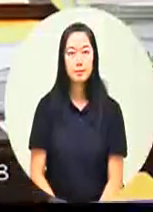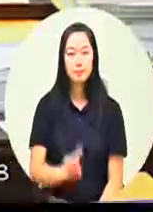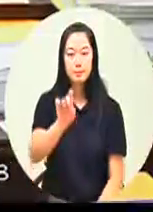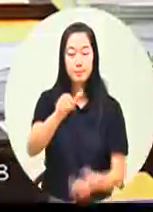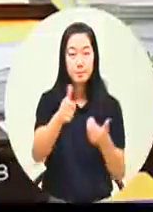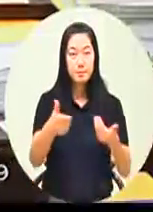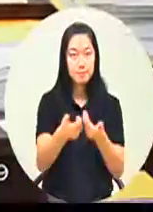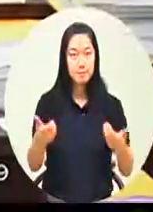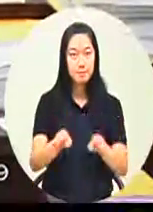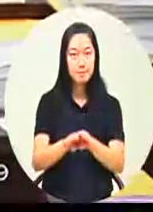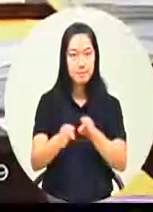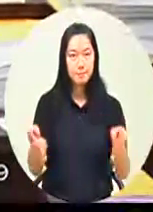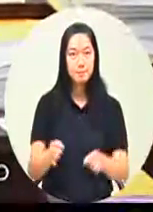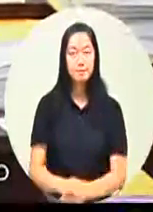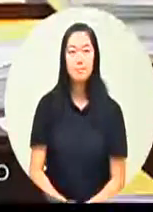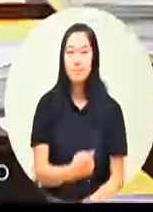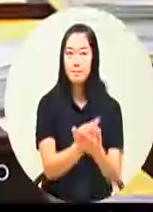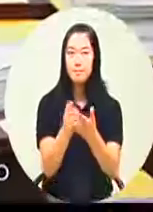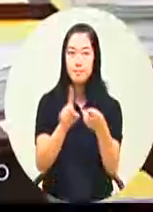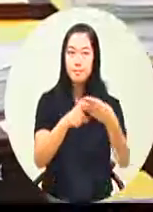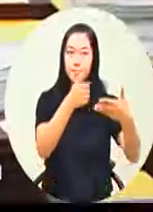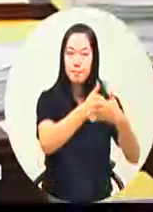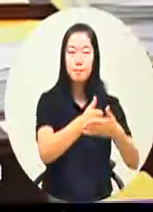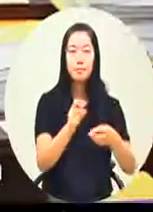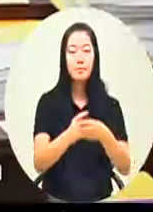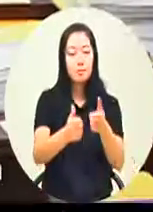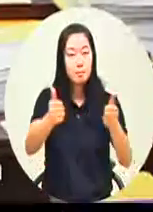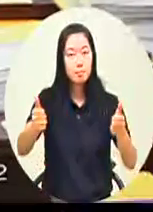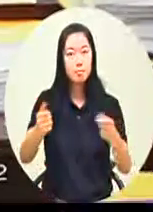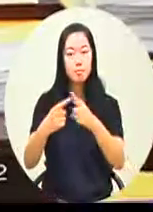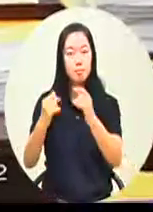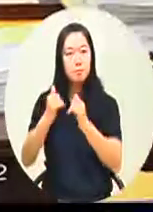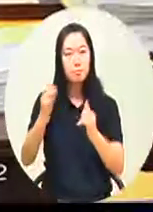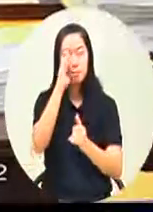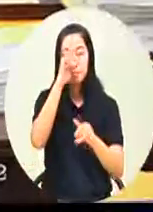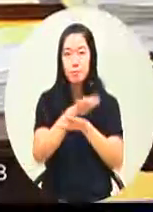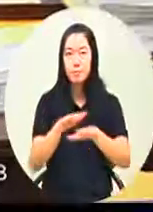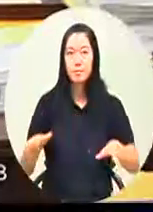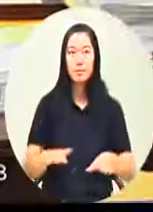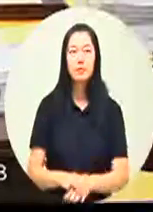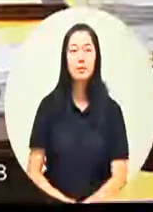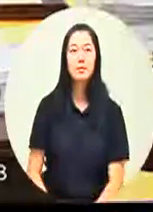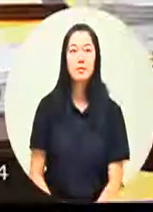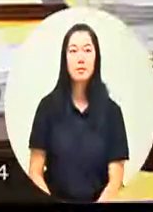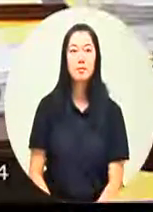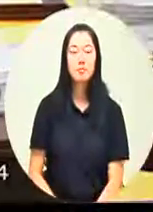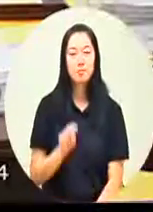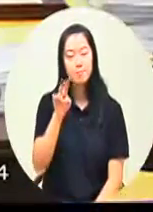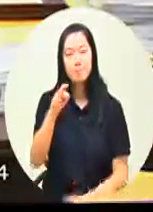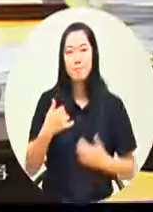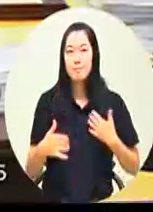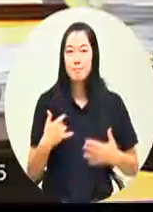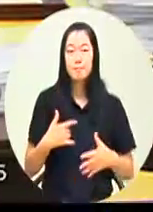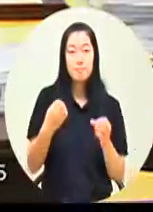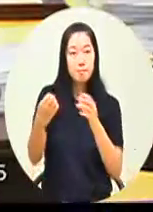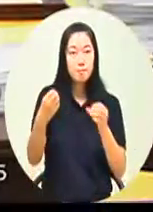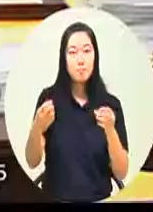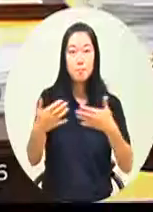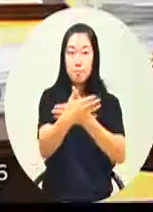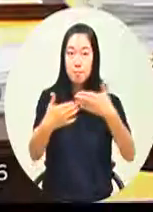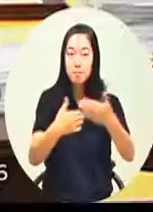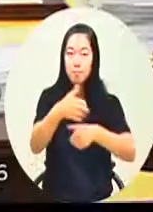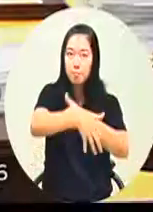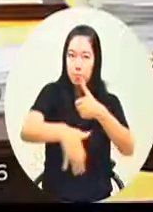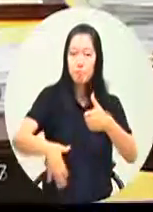席还有各位局处首长哈，还有各位市民朋友，大家午安。今天很高兴哦，来跟大家讨论我们的交通部门的问